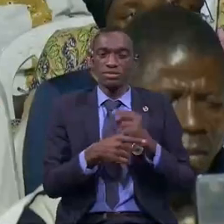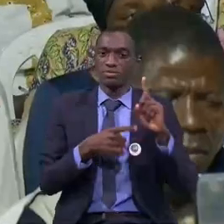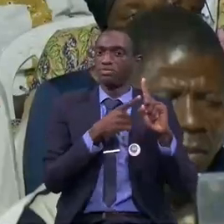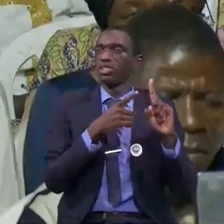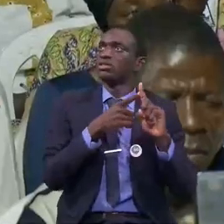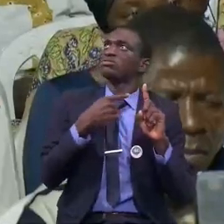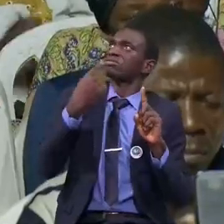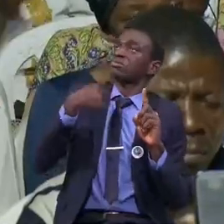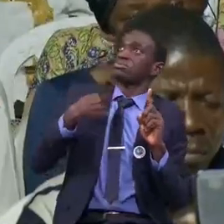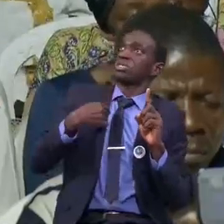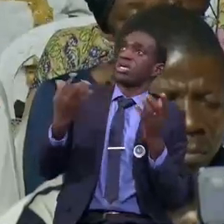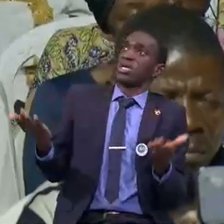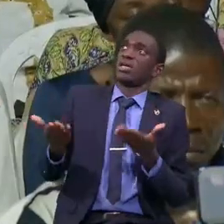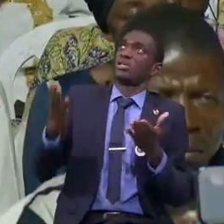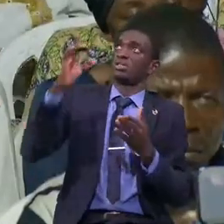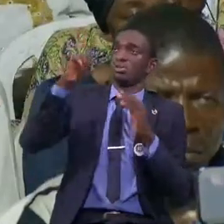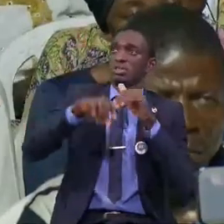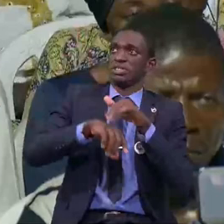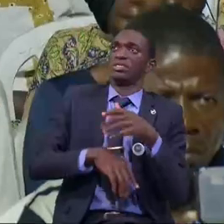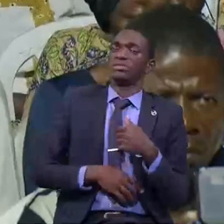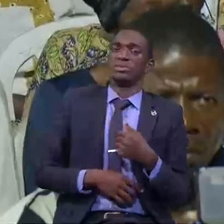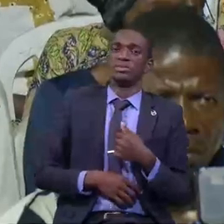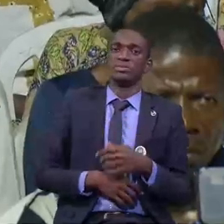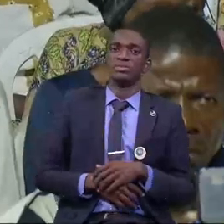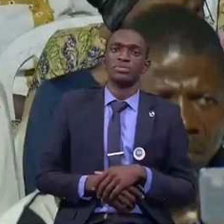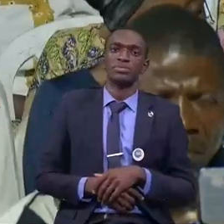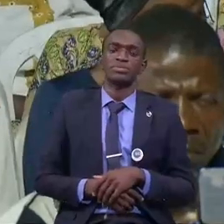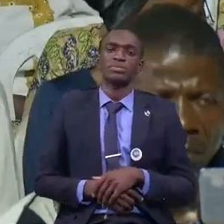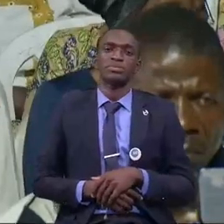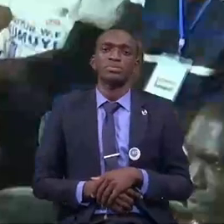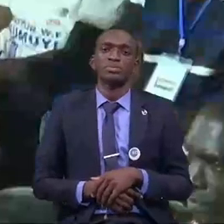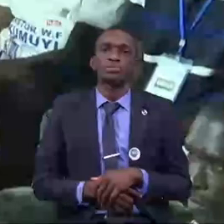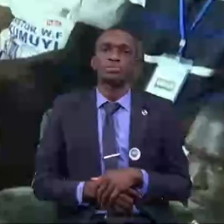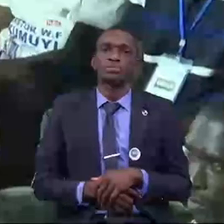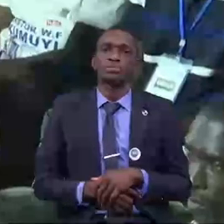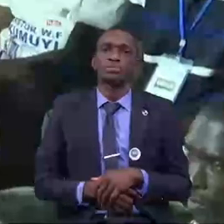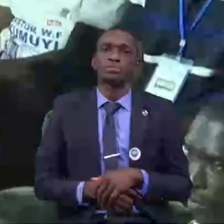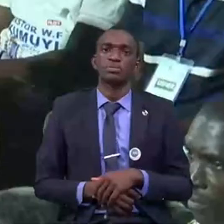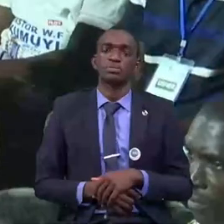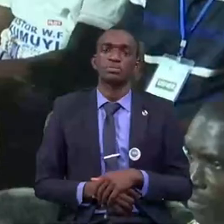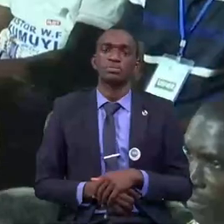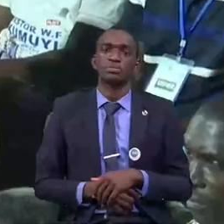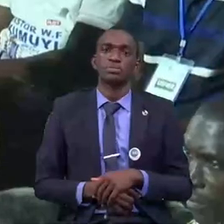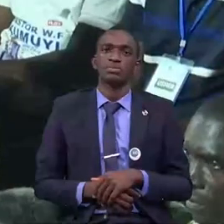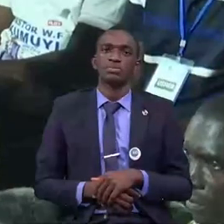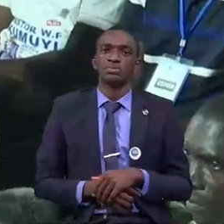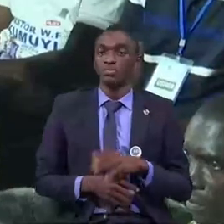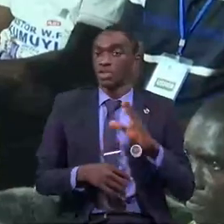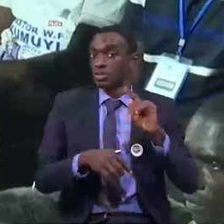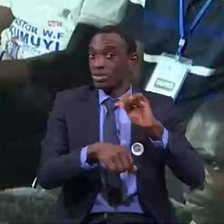J'entendis la voix du Seigneur disant, « Qui enverrai-je et qui marchera pour nous ?» Je répondis, « Me voici, envoie-moi. »